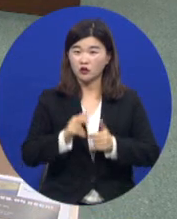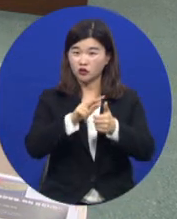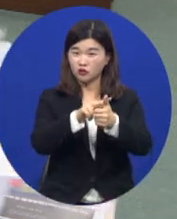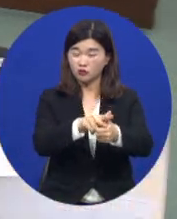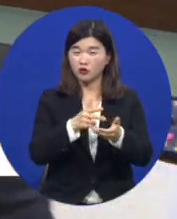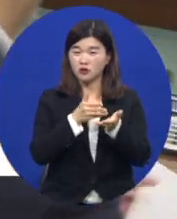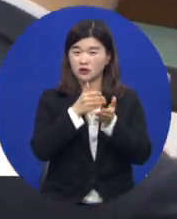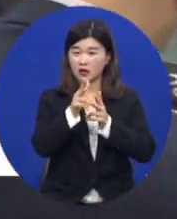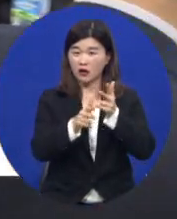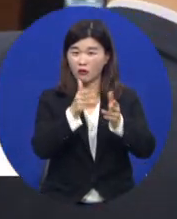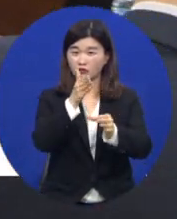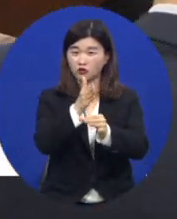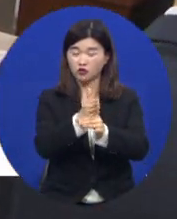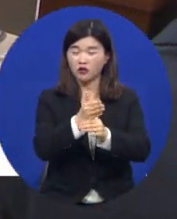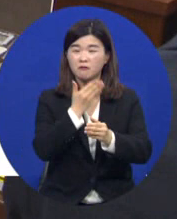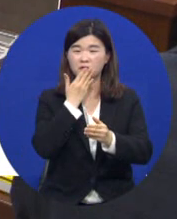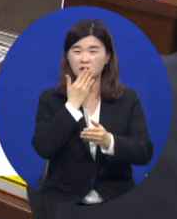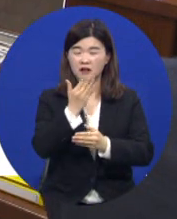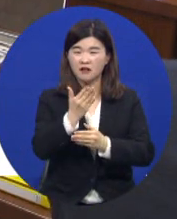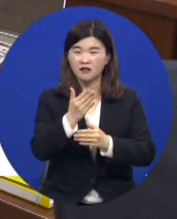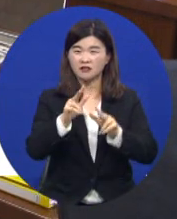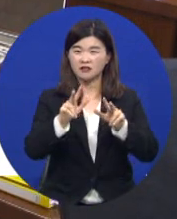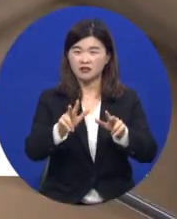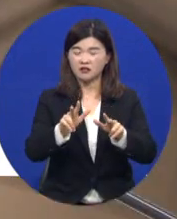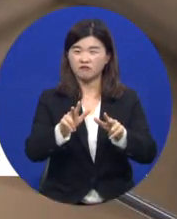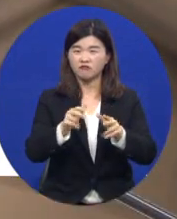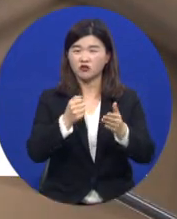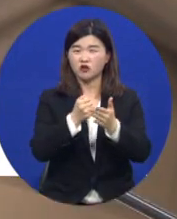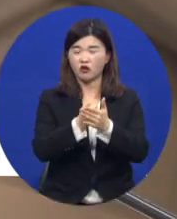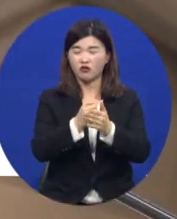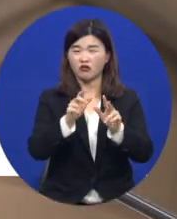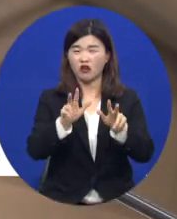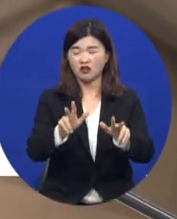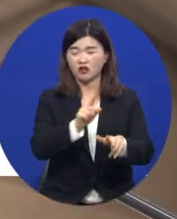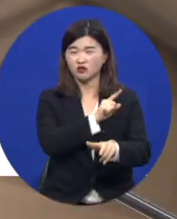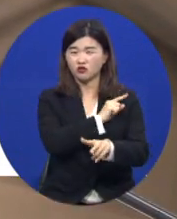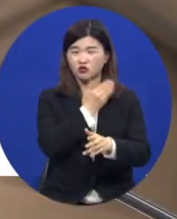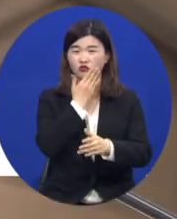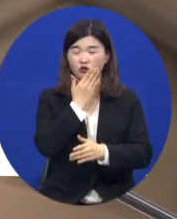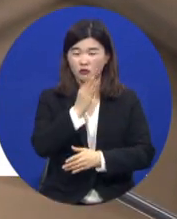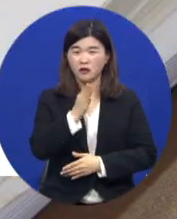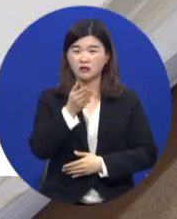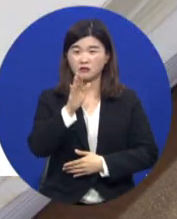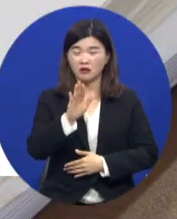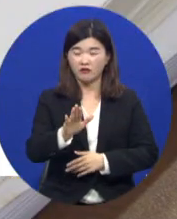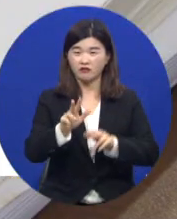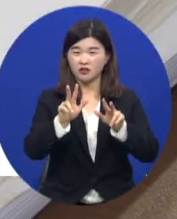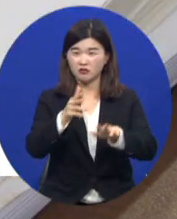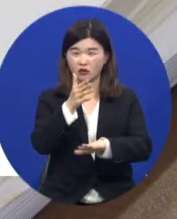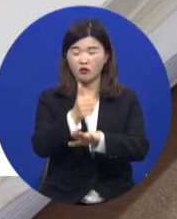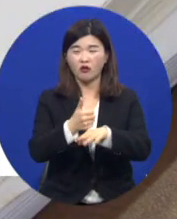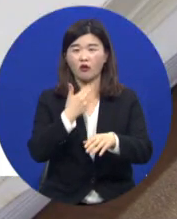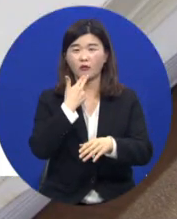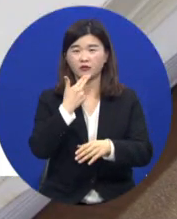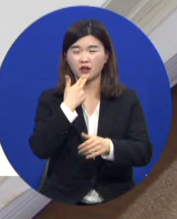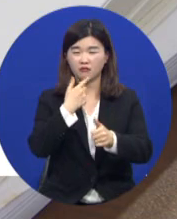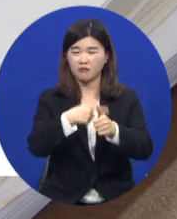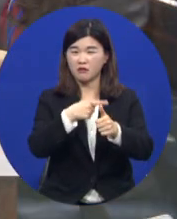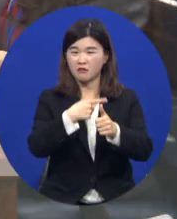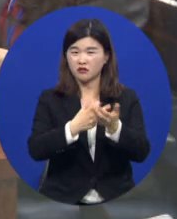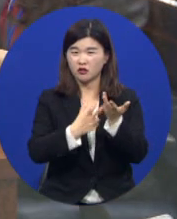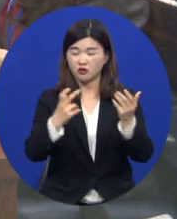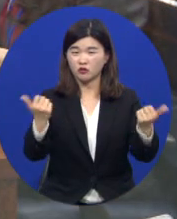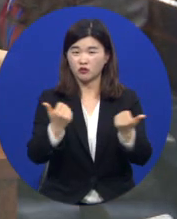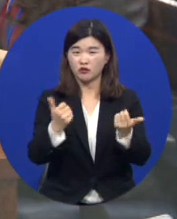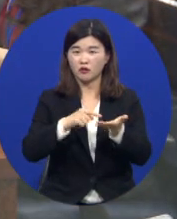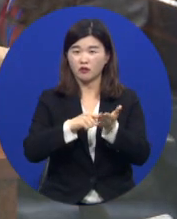사업 가운데 실현 가능한 핵심 사업을 정하는 게 가장 중요하지만 결과물이 없다는 비판이